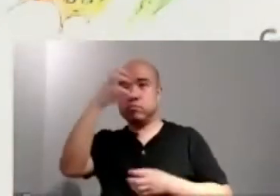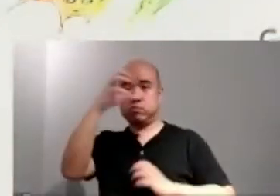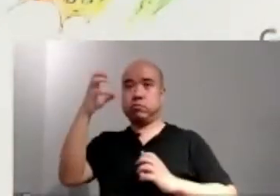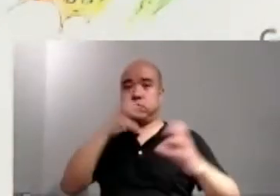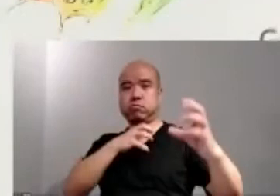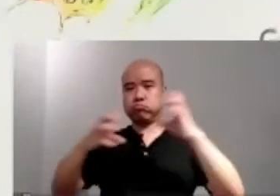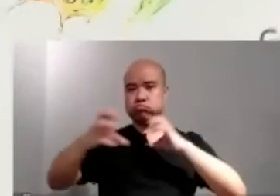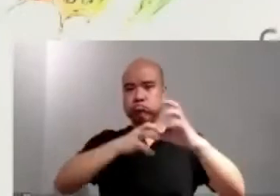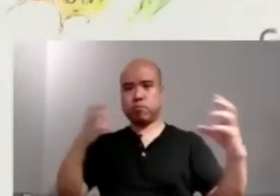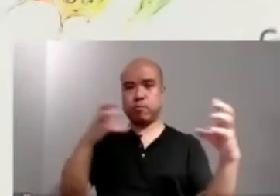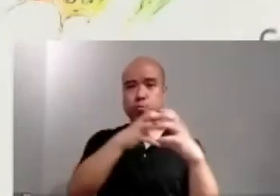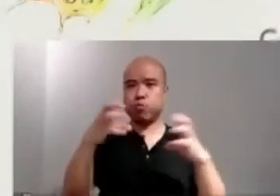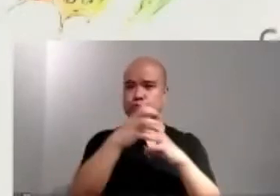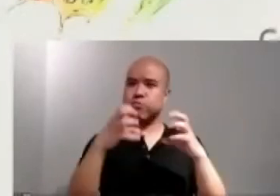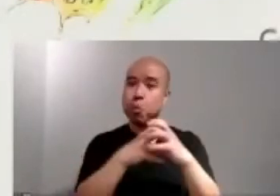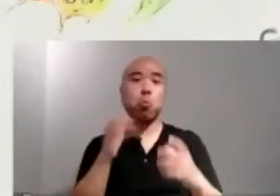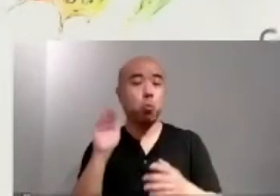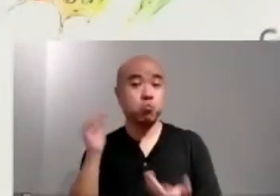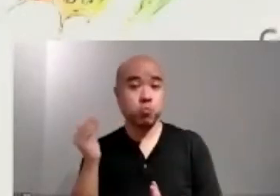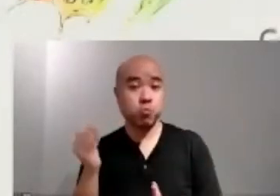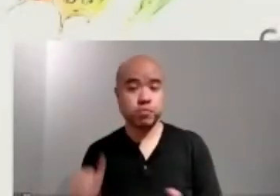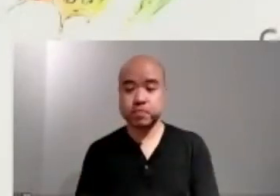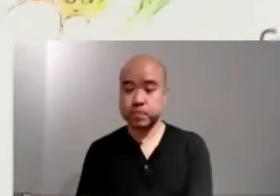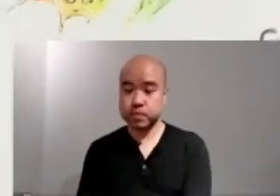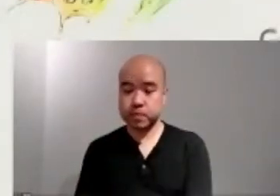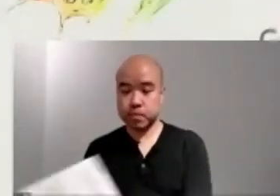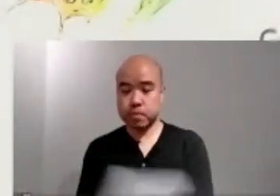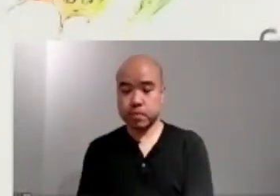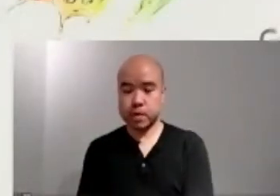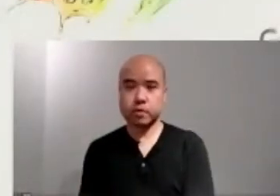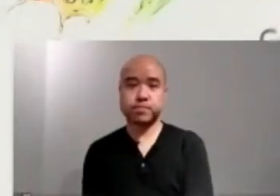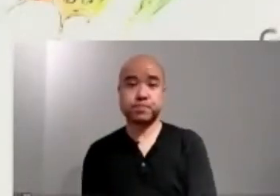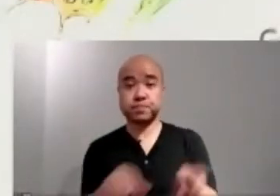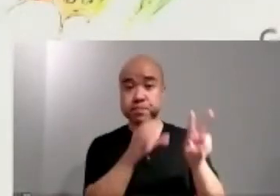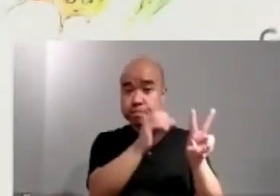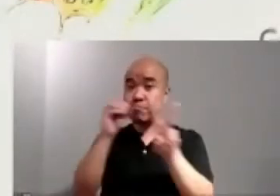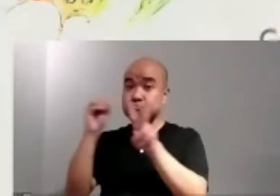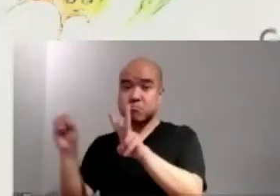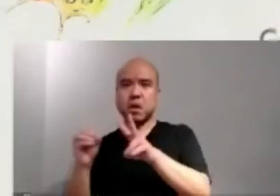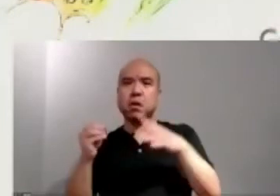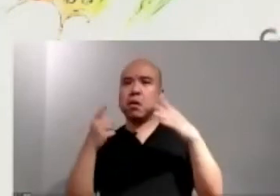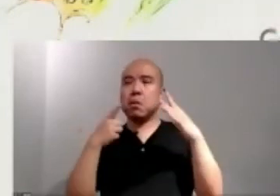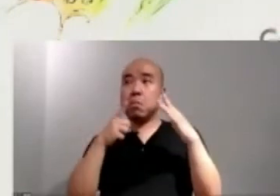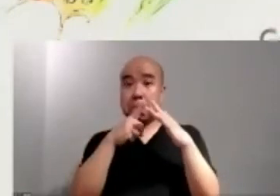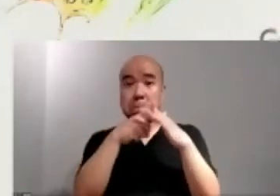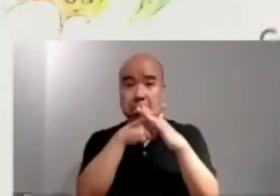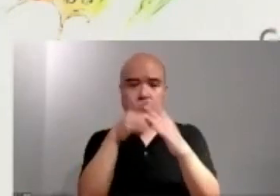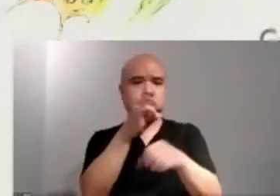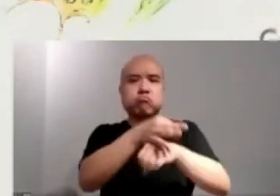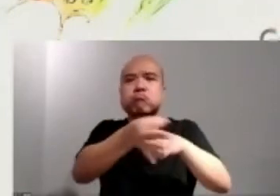想怎樣的這個主題。其實今年都非常之特別啦，我哋經歷咗好多嘅世界各地嘅